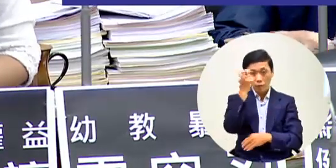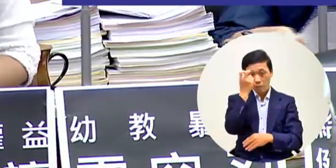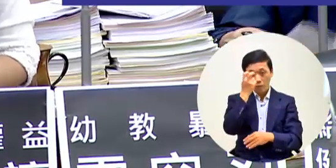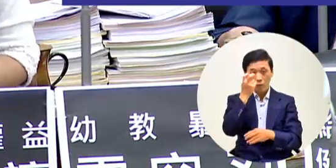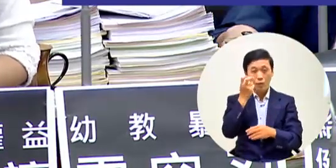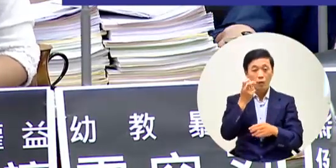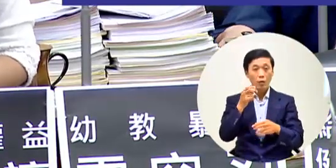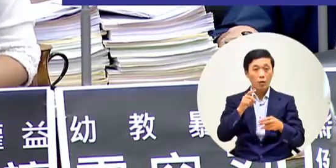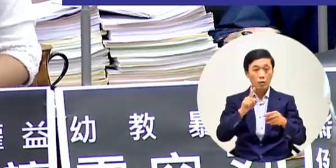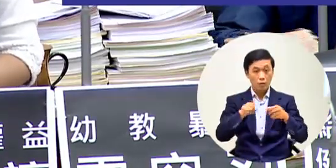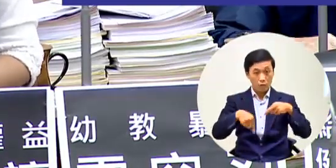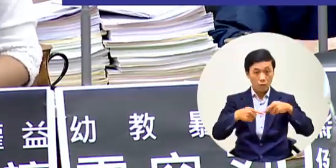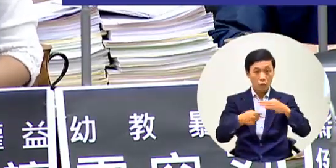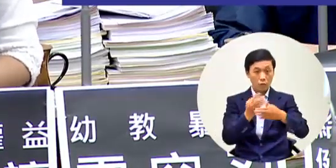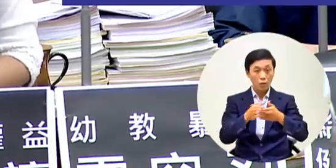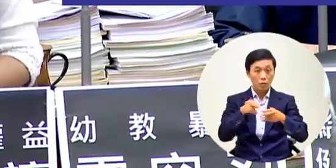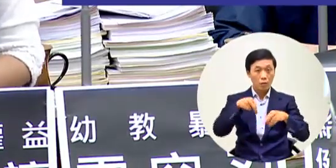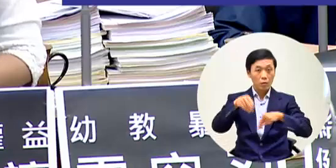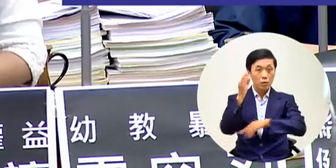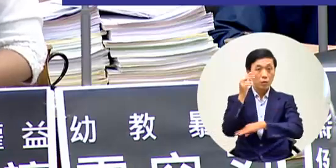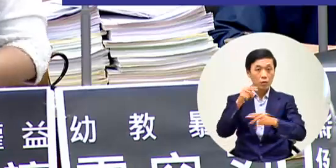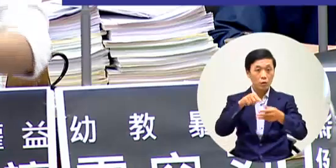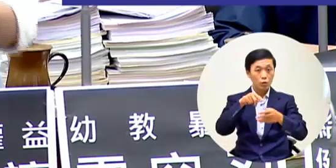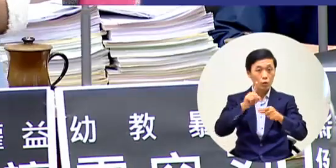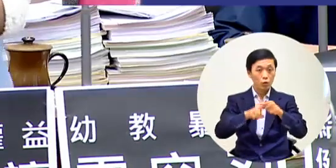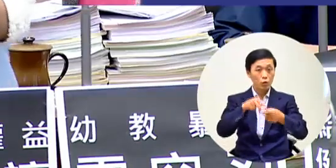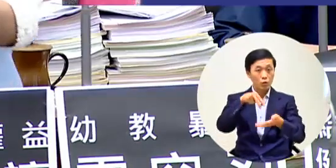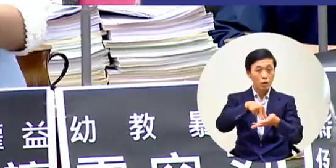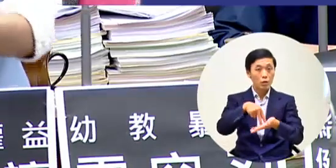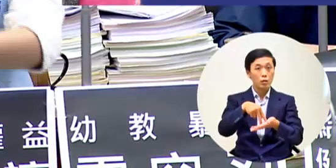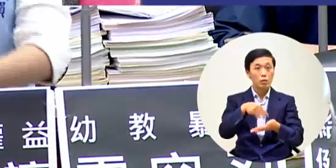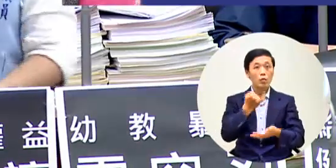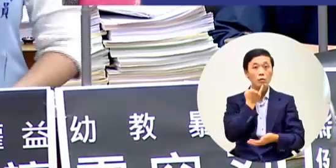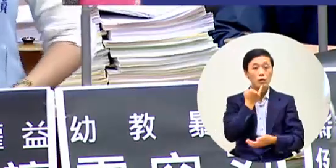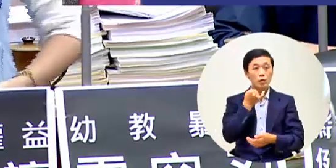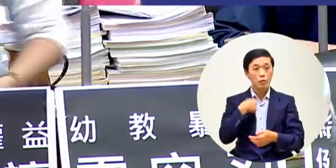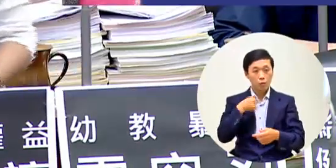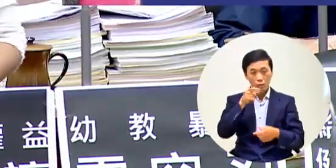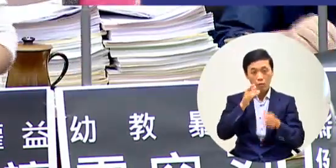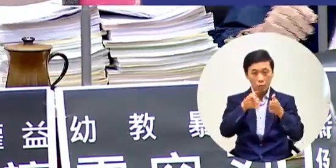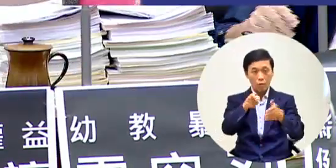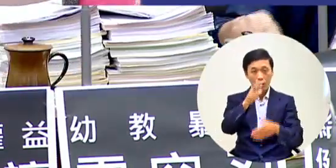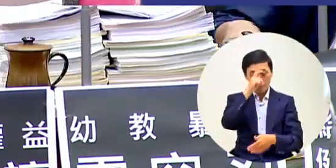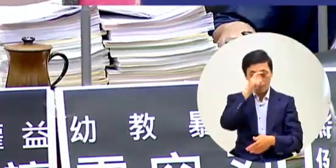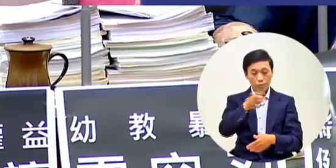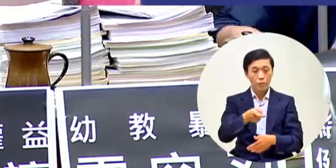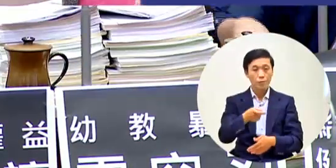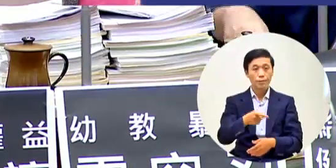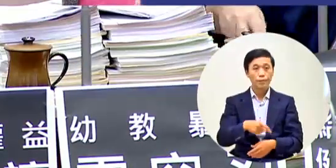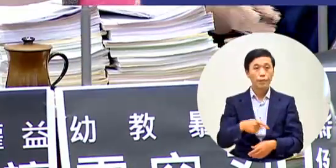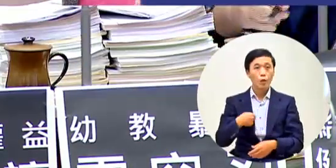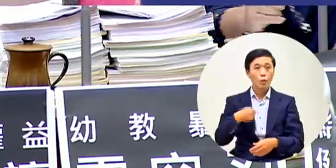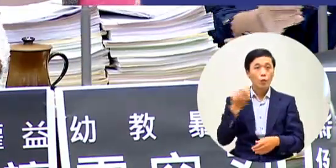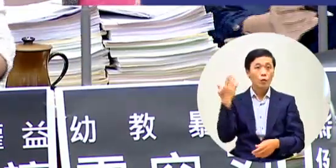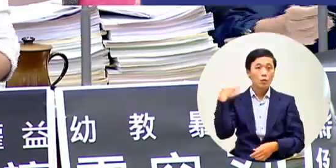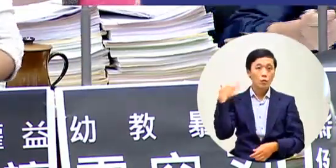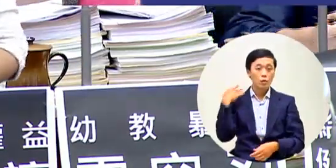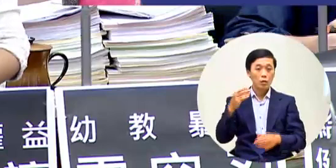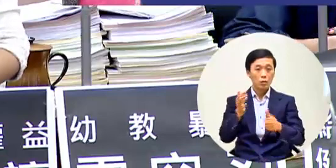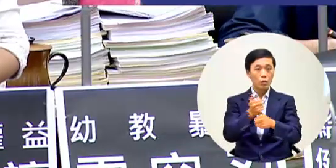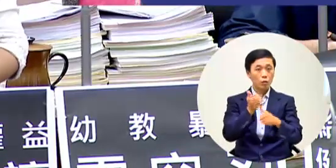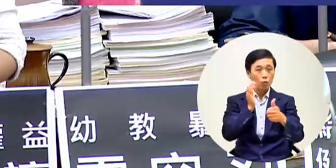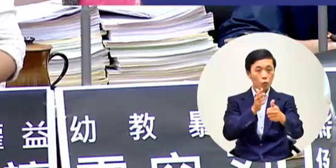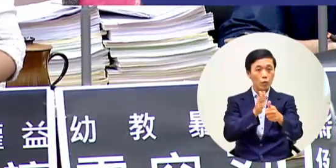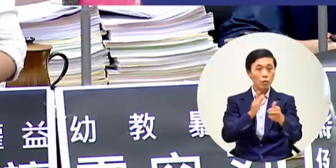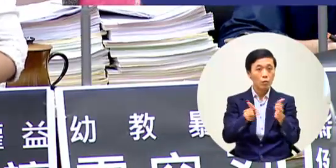中立，连这点都做不到嘛？是啊，我对你非常的失望哈、哦。那接下来呢？本席上次总质询的时候